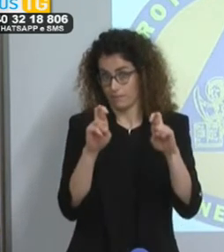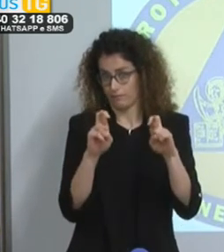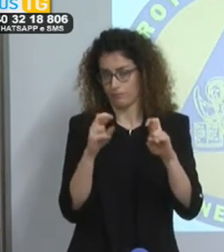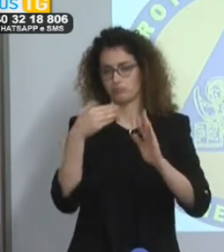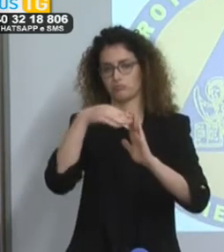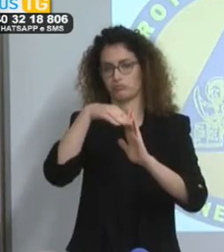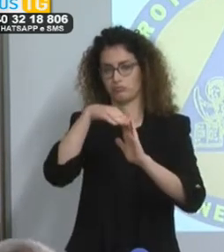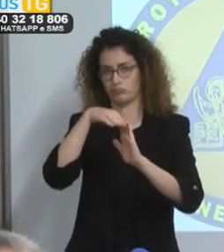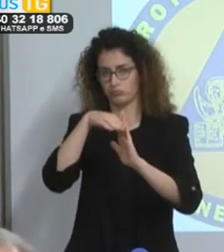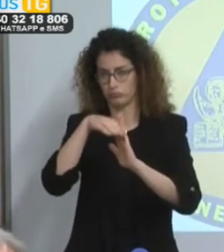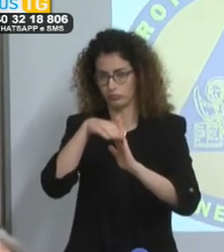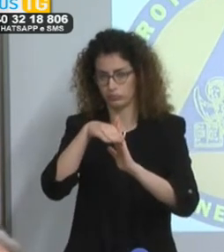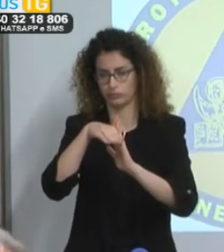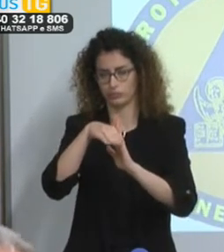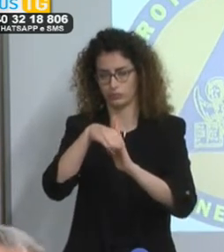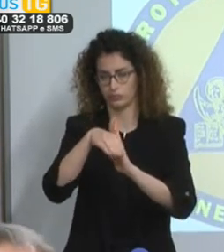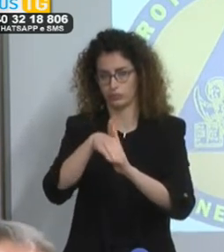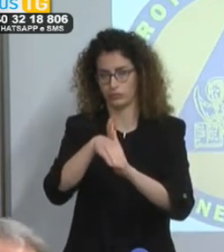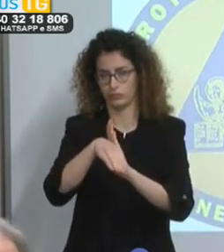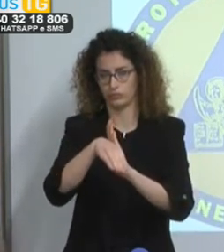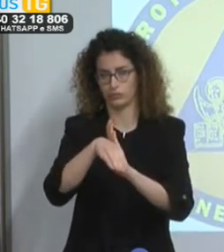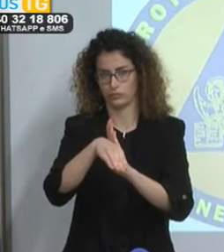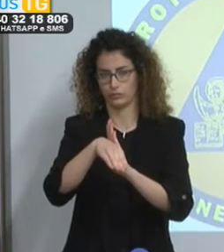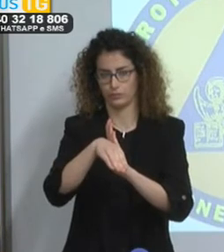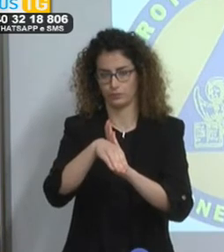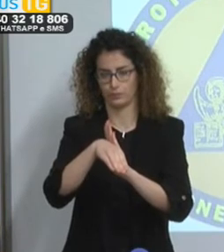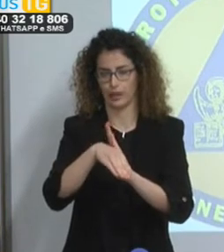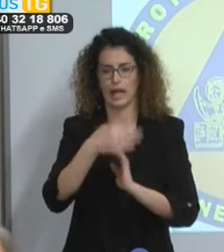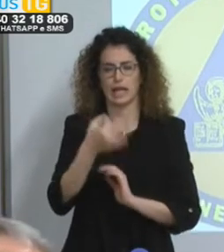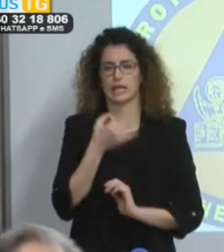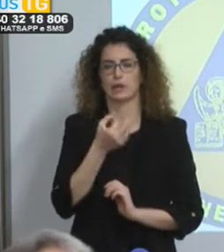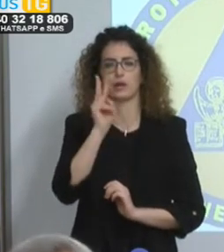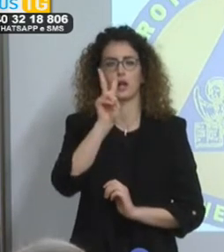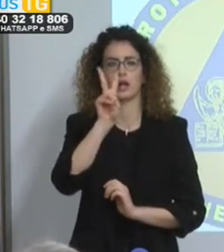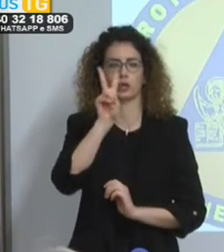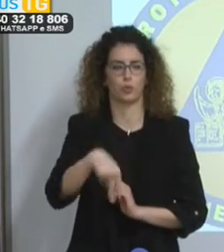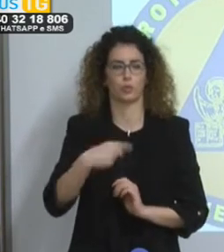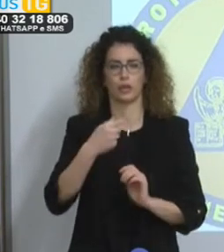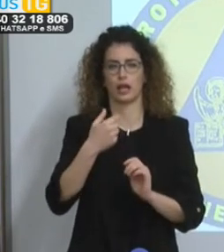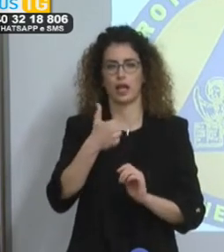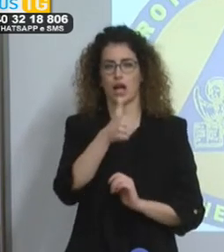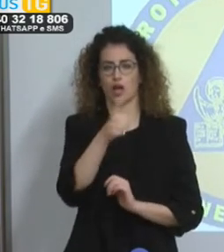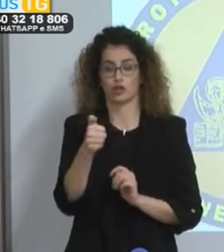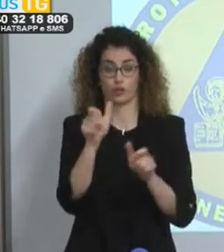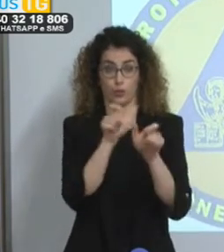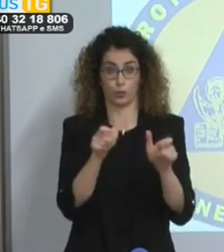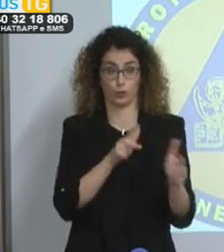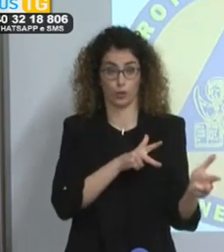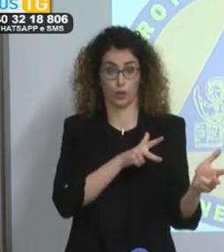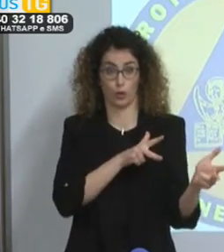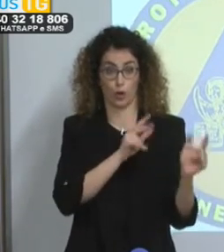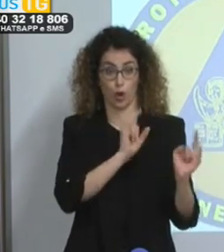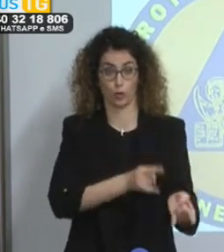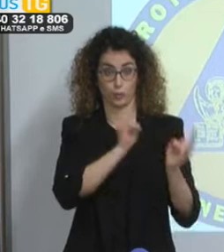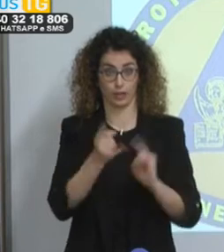quindi si sta abbassando. Sono sempre 2.000 e 100 persone in ospedale,